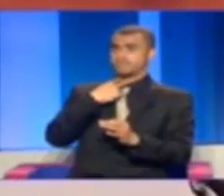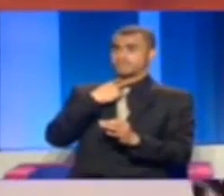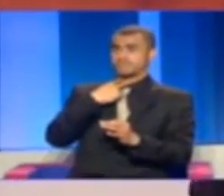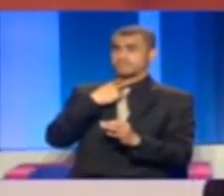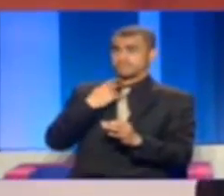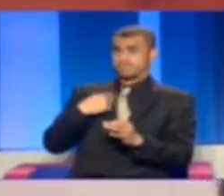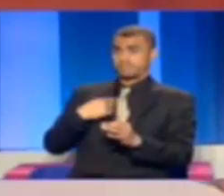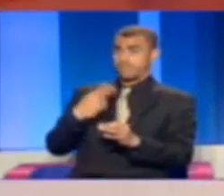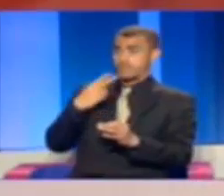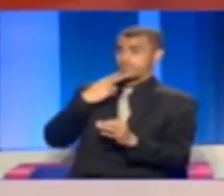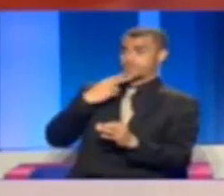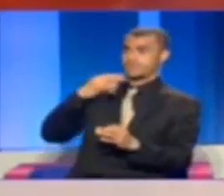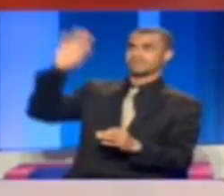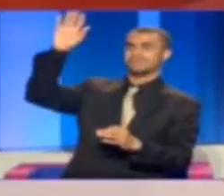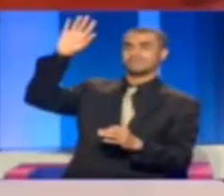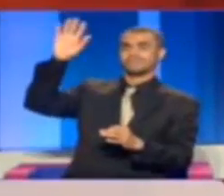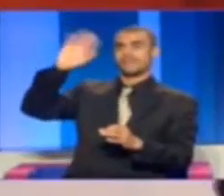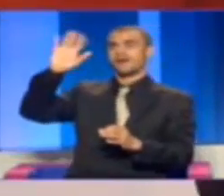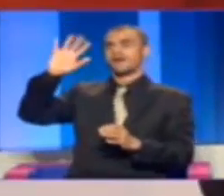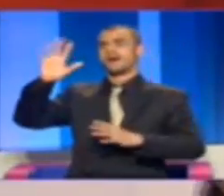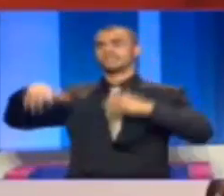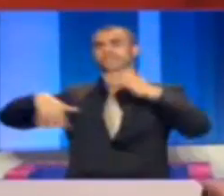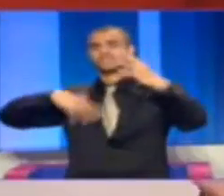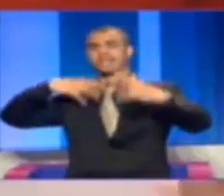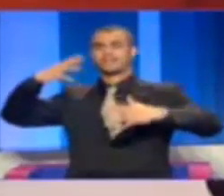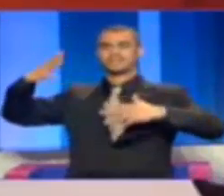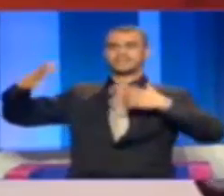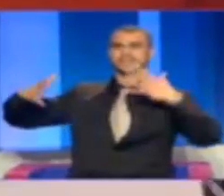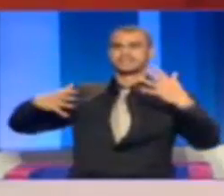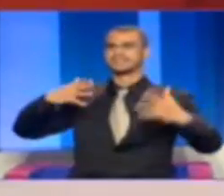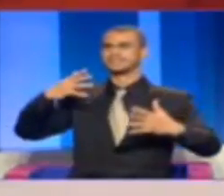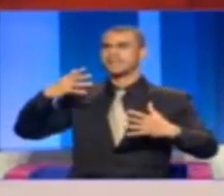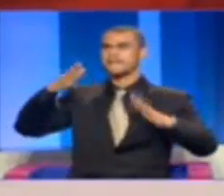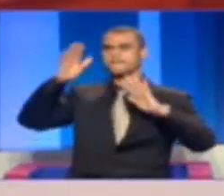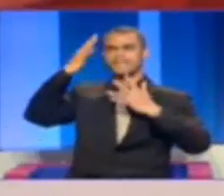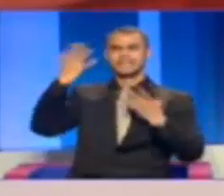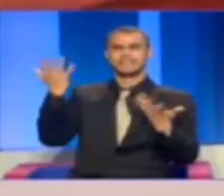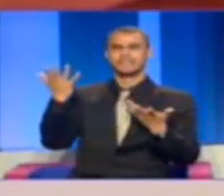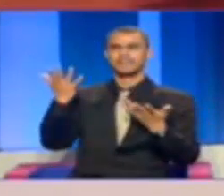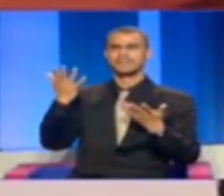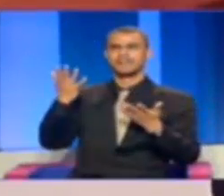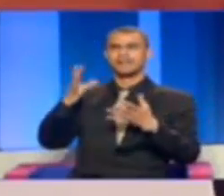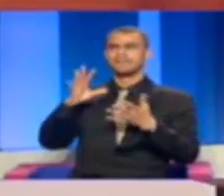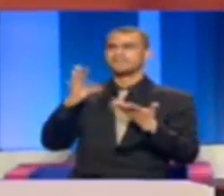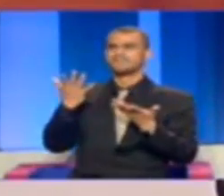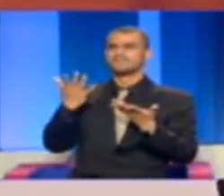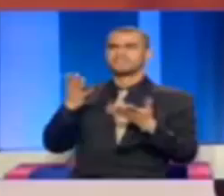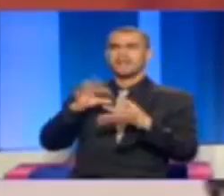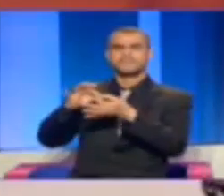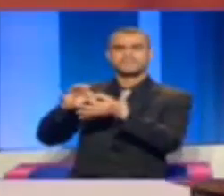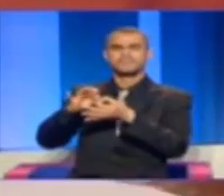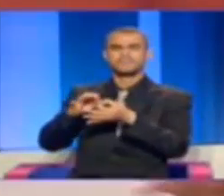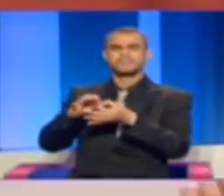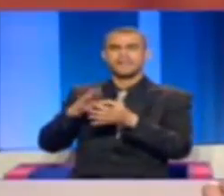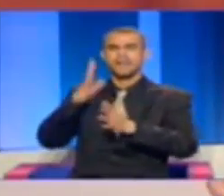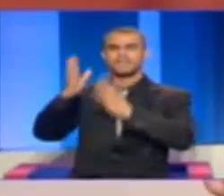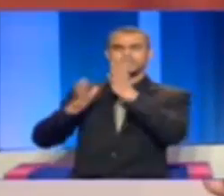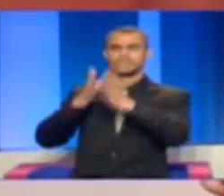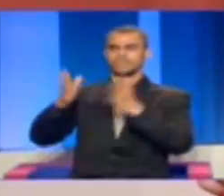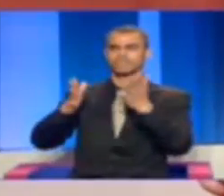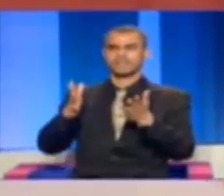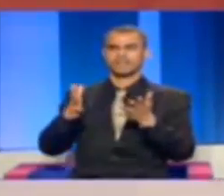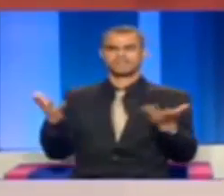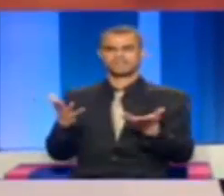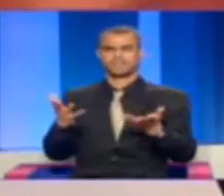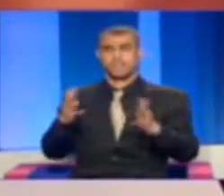باللغه ديال الكلام، كنستخدموا اشارات يعني مع بعضنا. ماذا انفتاح المجتمع المغربي على لغه الاشاره؟ واش تيقلب المغاربه تيقلبوا